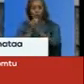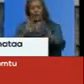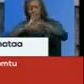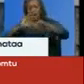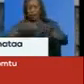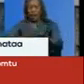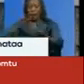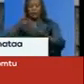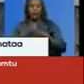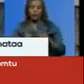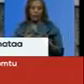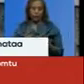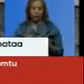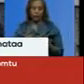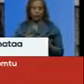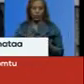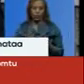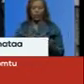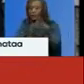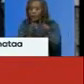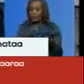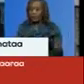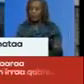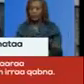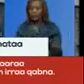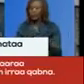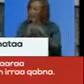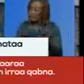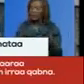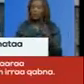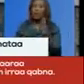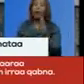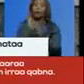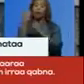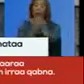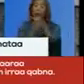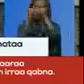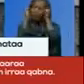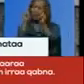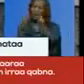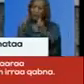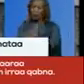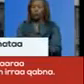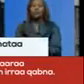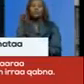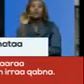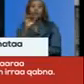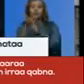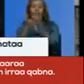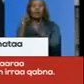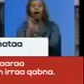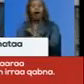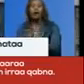ሀብት ባላቸው ነገር ግን እጅግ በበለጸጉ ሀገራት ውስጥ ራሳችሁን ስታገኙ ስለ